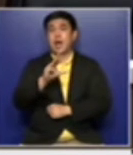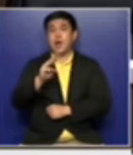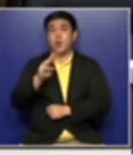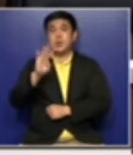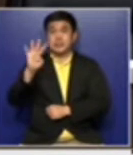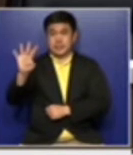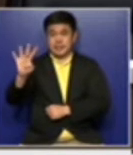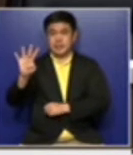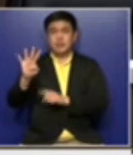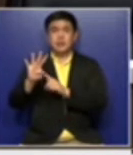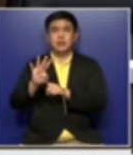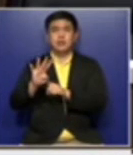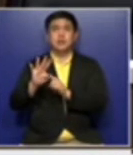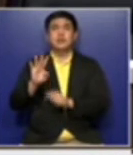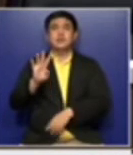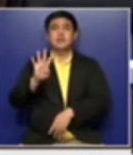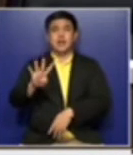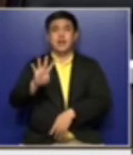2564อีก